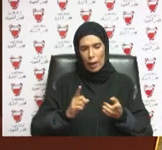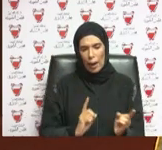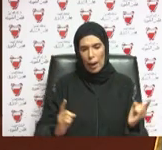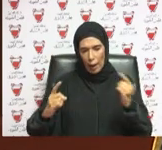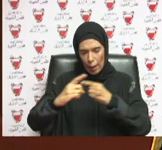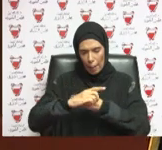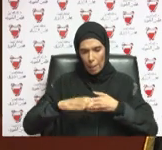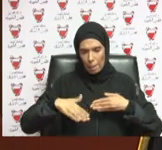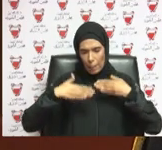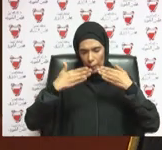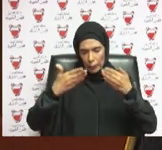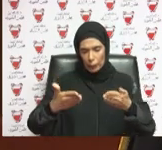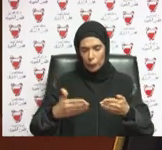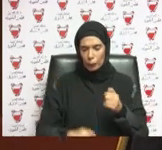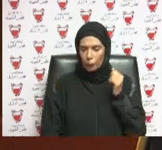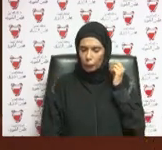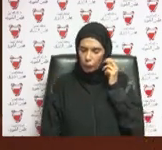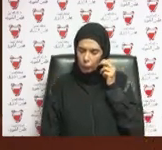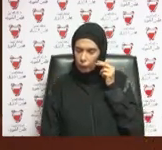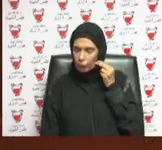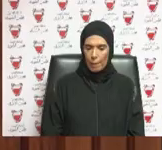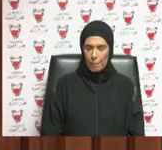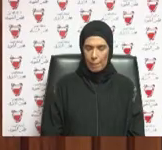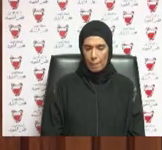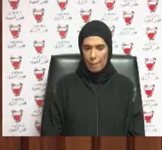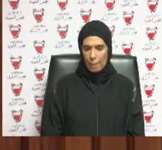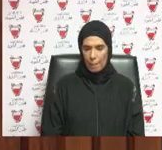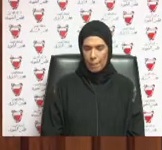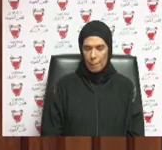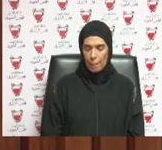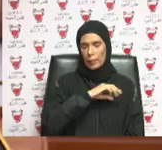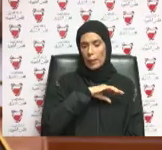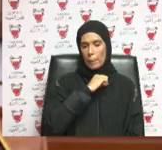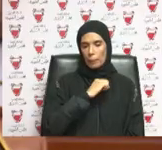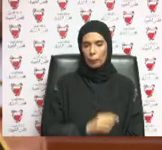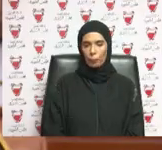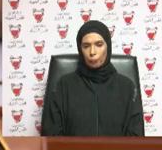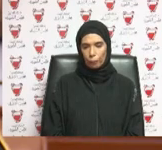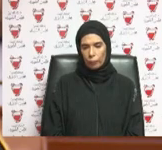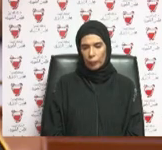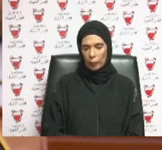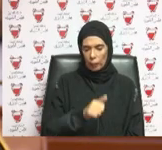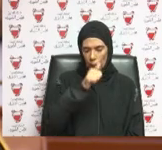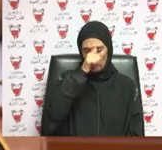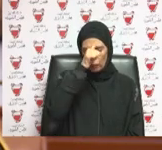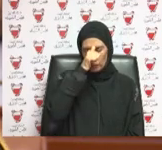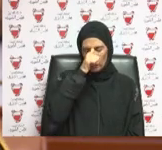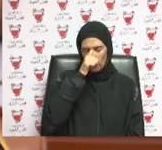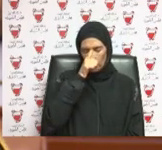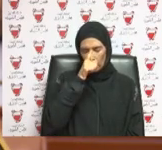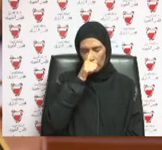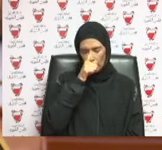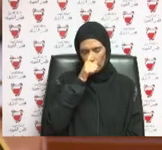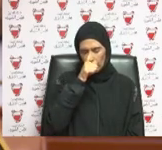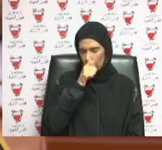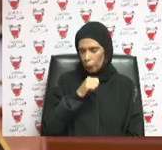لخير سلف. والسلام عليكم ورحمة الله. الأخ فؤاد الحاجي تفضل. ببالغ الحزن